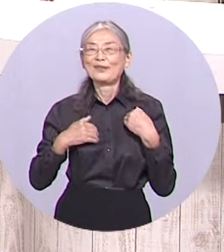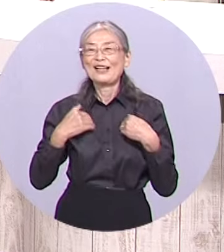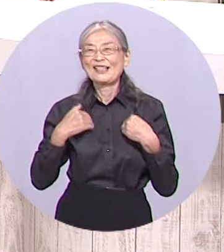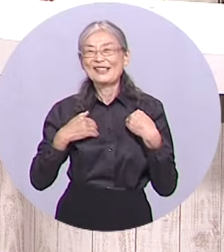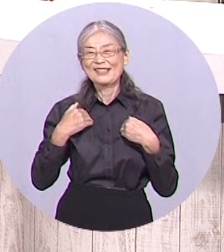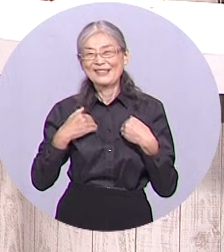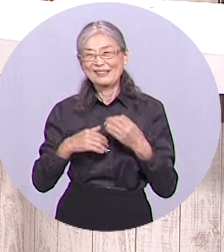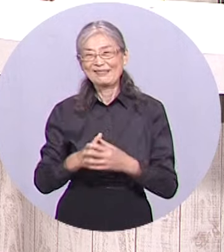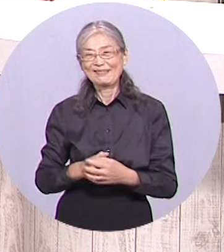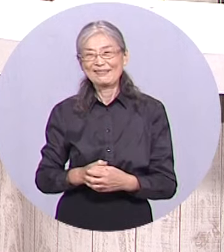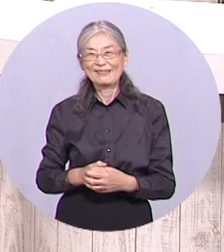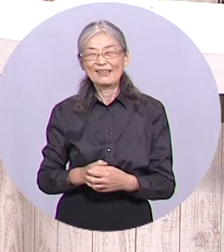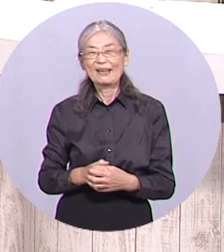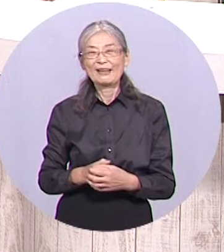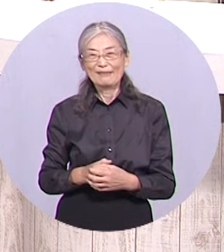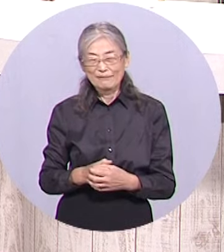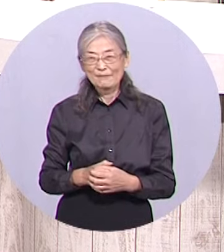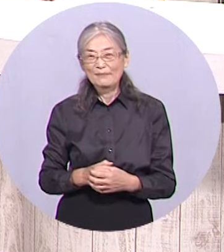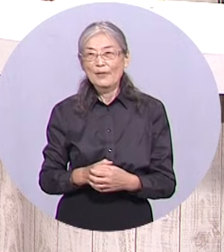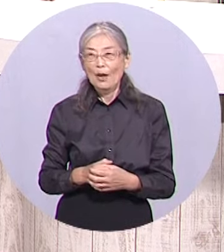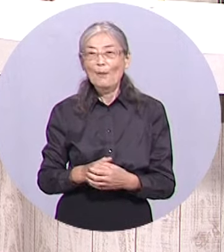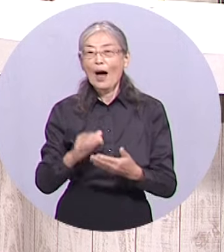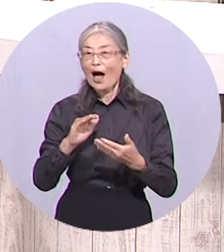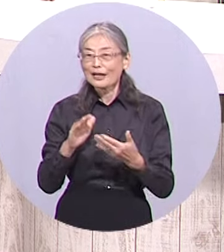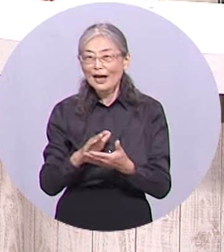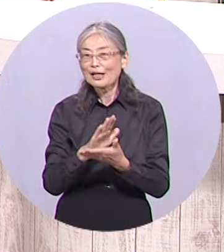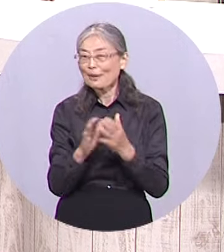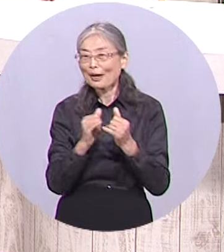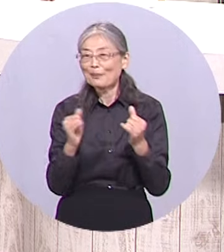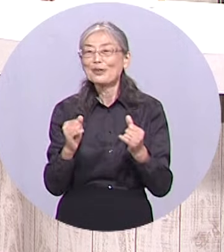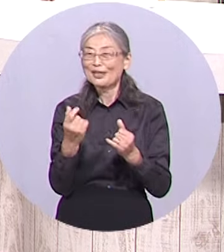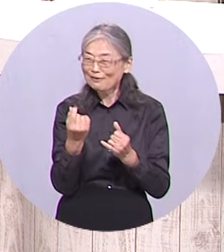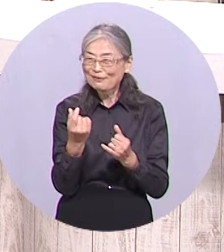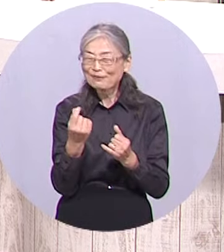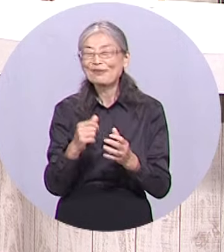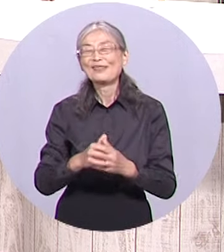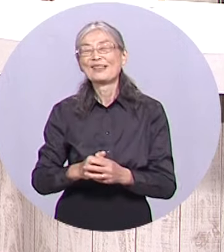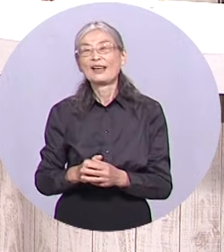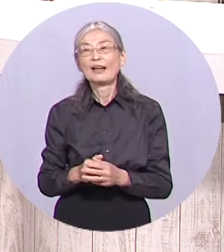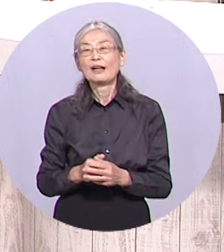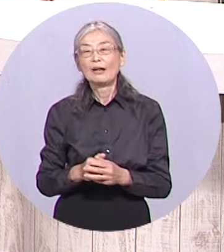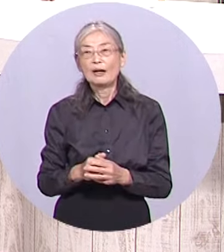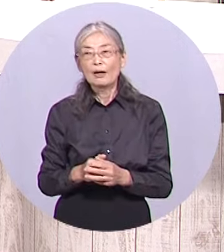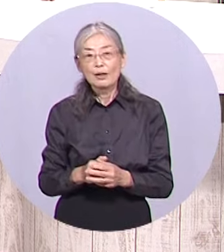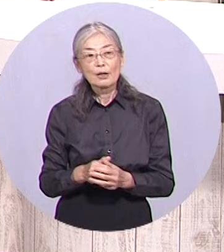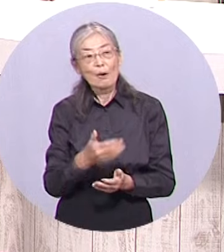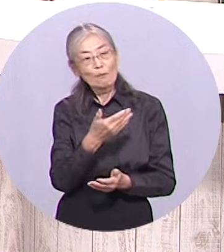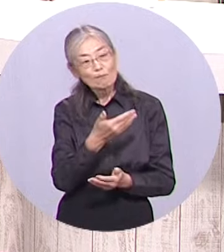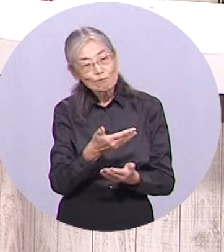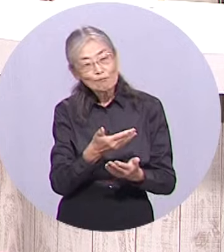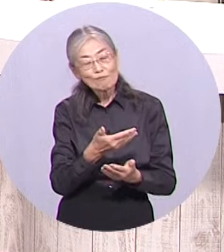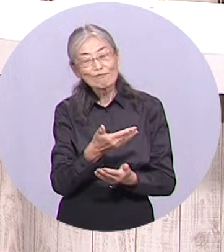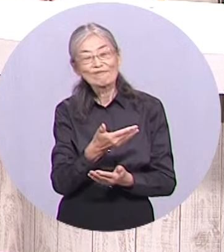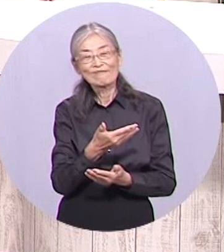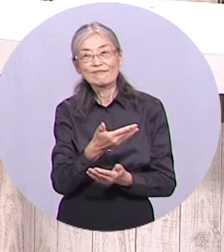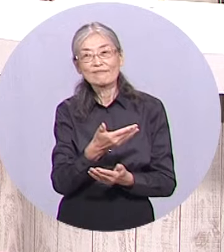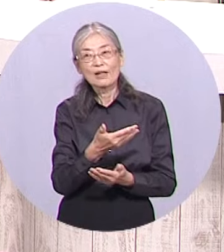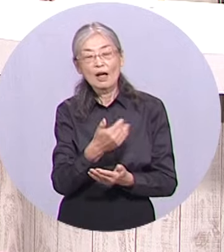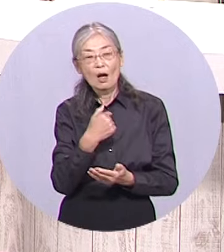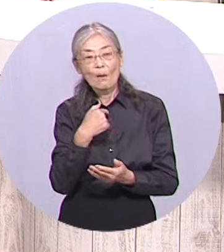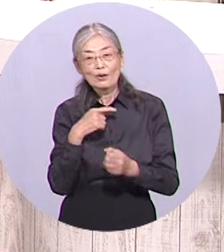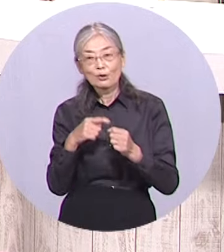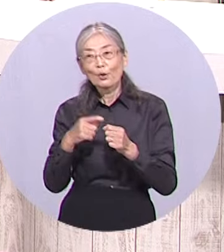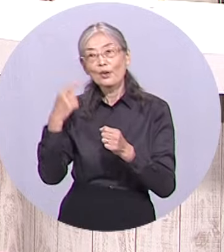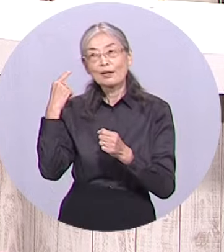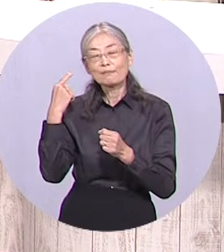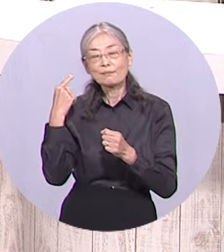。 同じ埼玉県民としてね、 嬉しかったですね。 でも今アンゴラちゃんが言ってたように、私が去